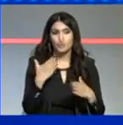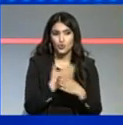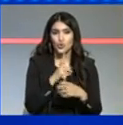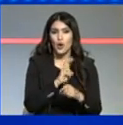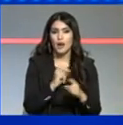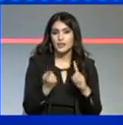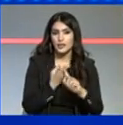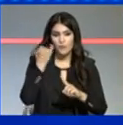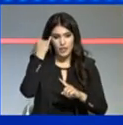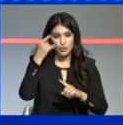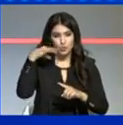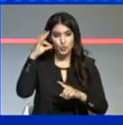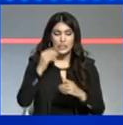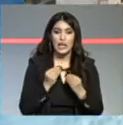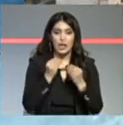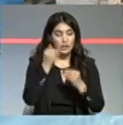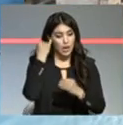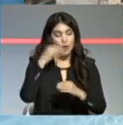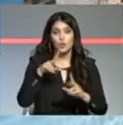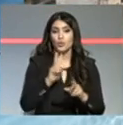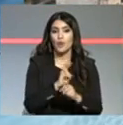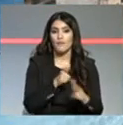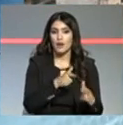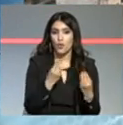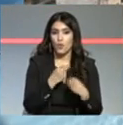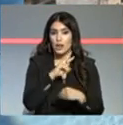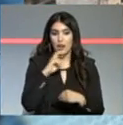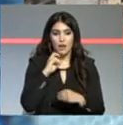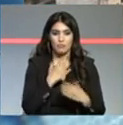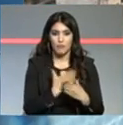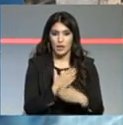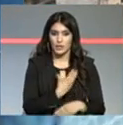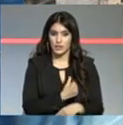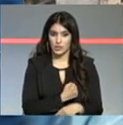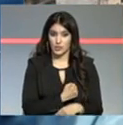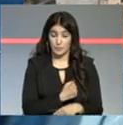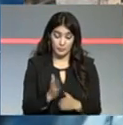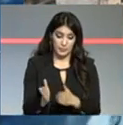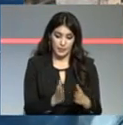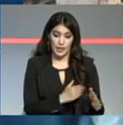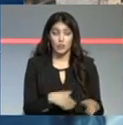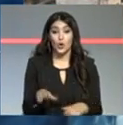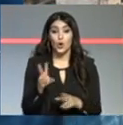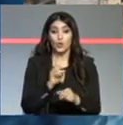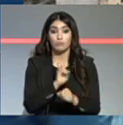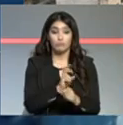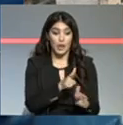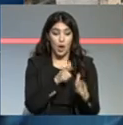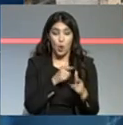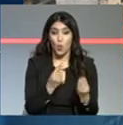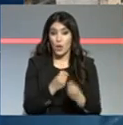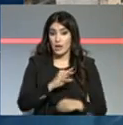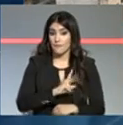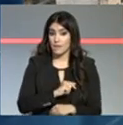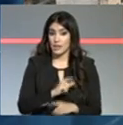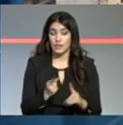التونسي اه مساء الخير شكرا على الاستضافه طبعا بالنسبه لهذه الهدنه المؤقته وانتم تعلمون